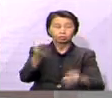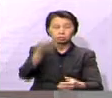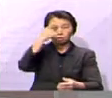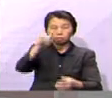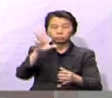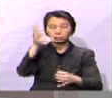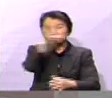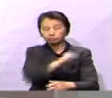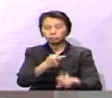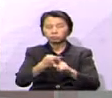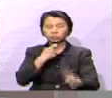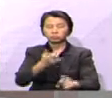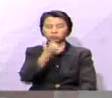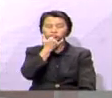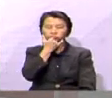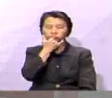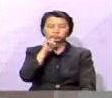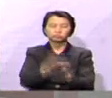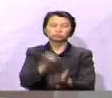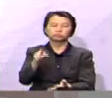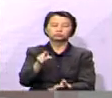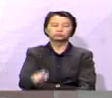untuk terlepas daripada kesalahan